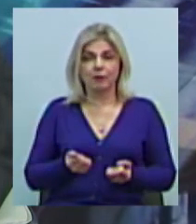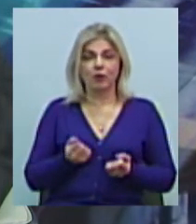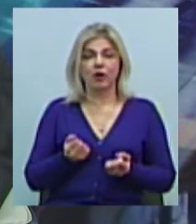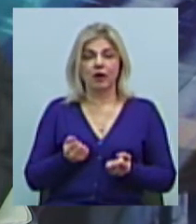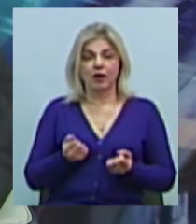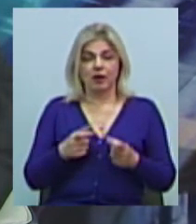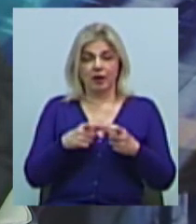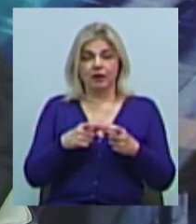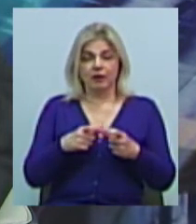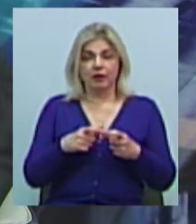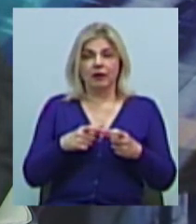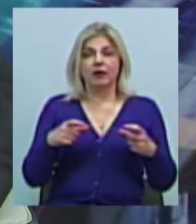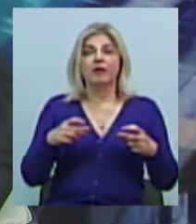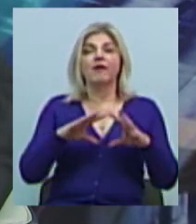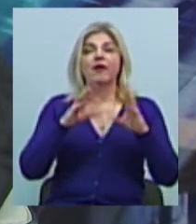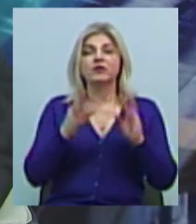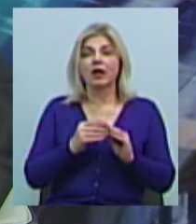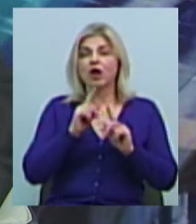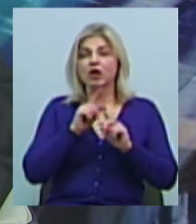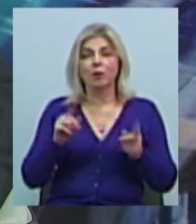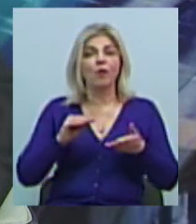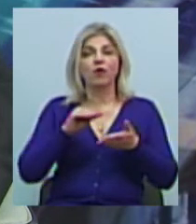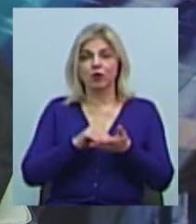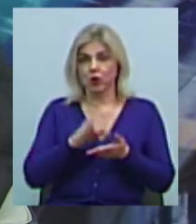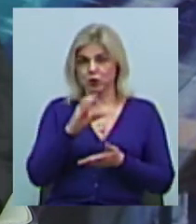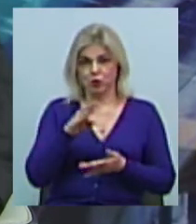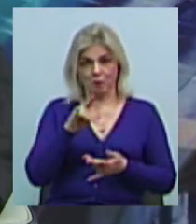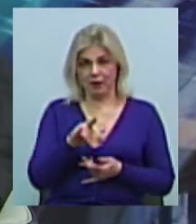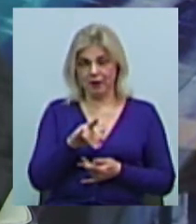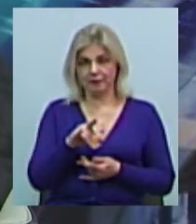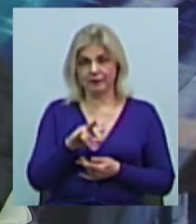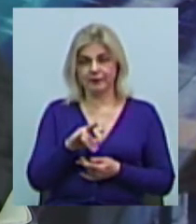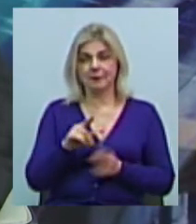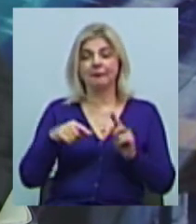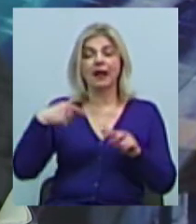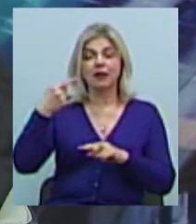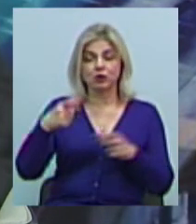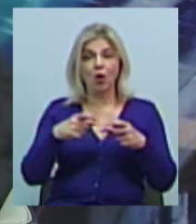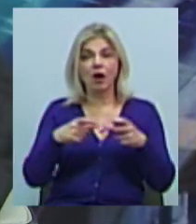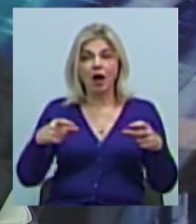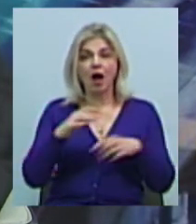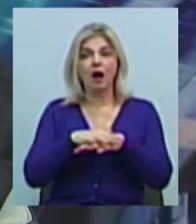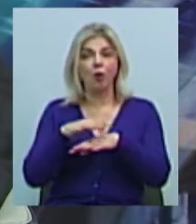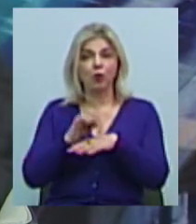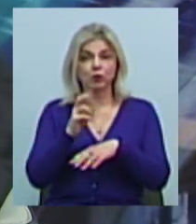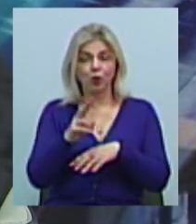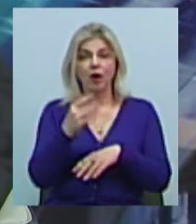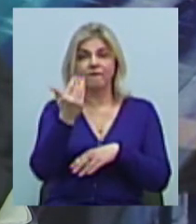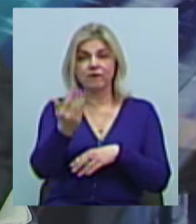наступному тижні, як я казав, взагалі не буде вказано ніякої суми. Значить, в наступних рахунках ви